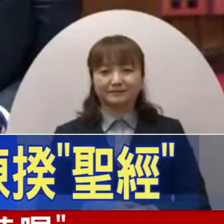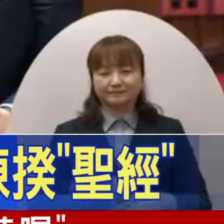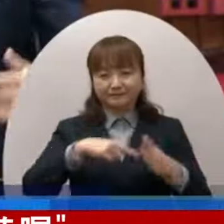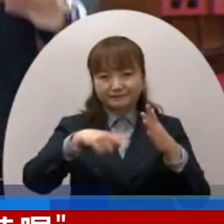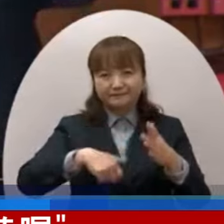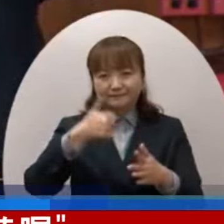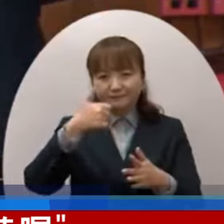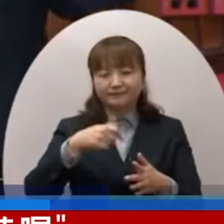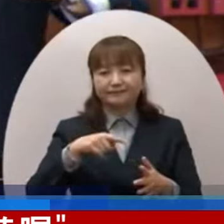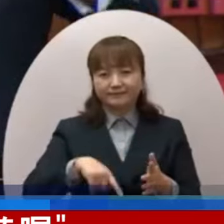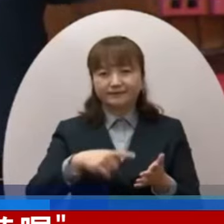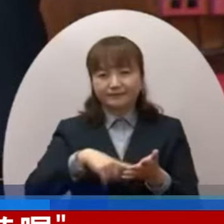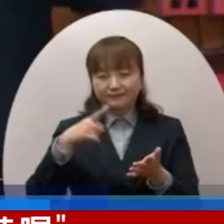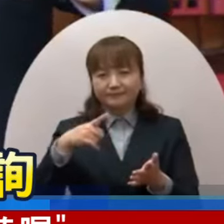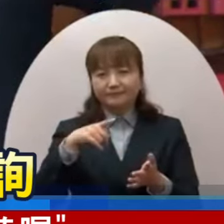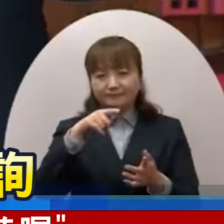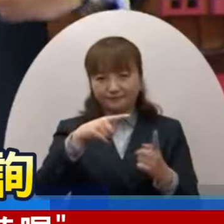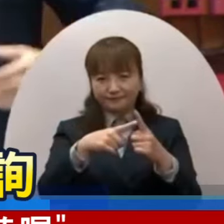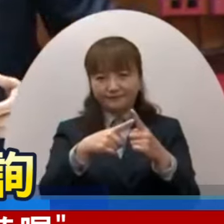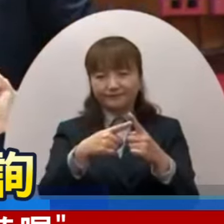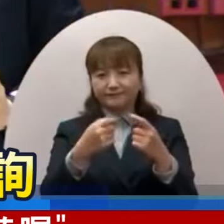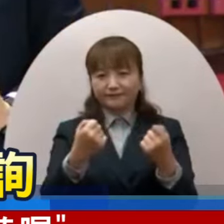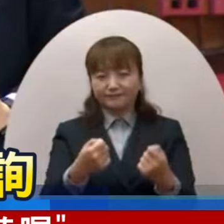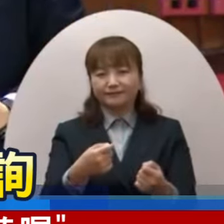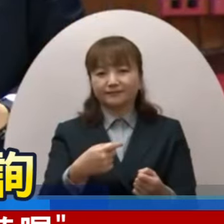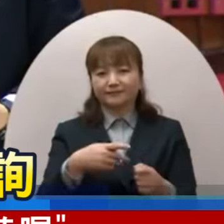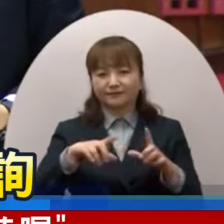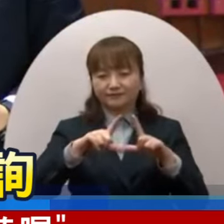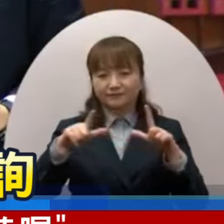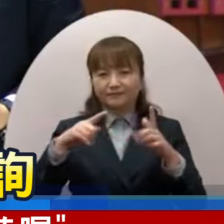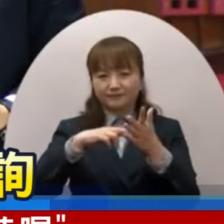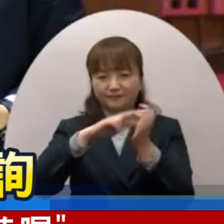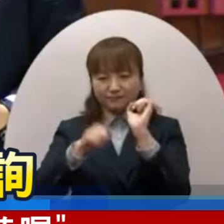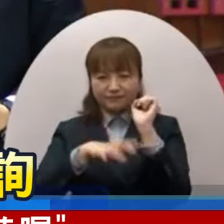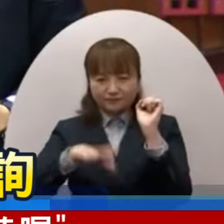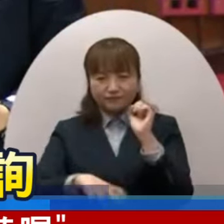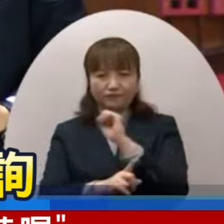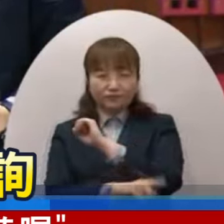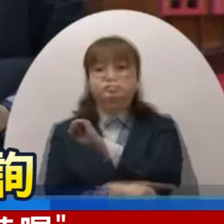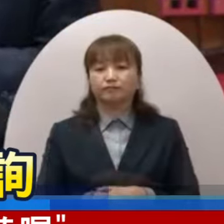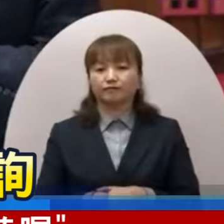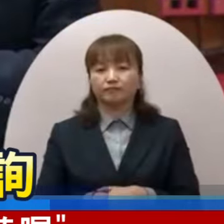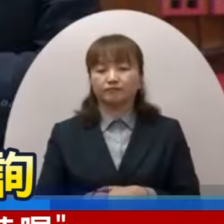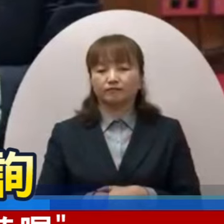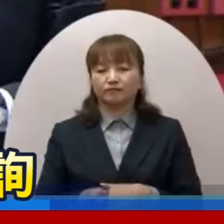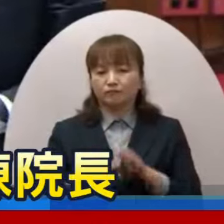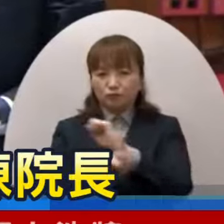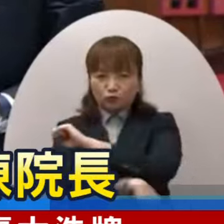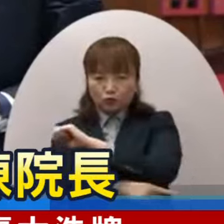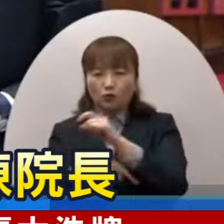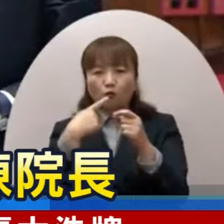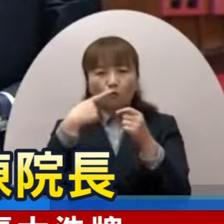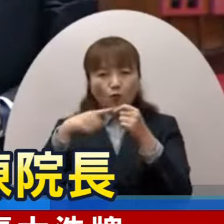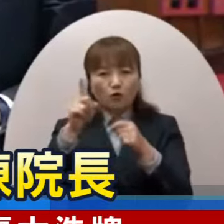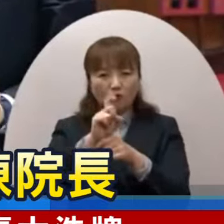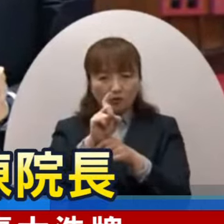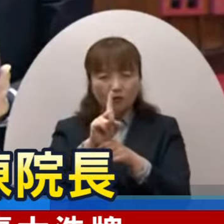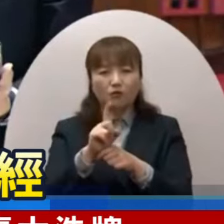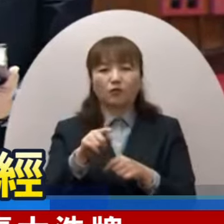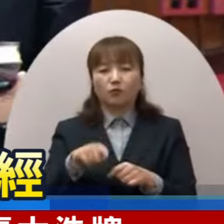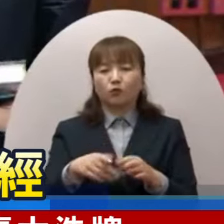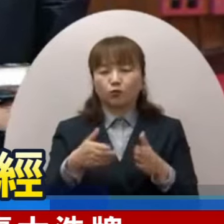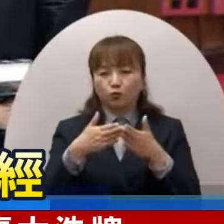长，这次是你在我们大院最后一天的备询了，在最后这十一秒钟，我